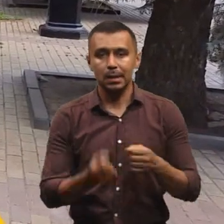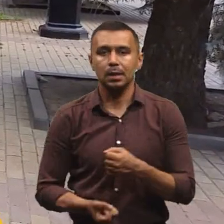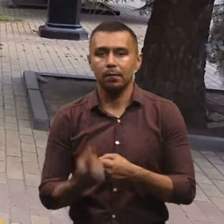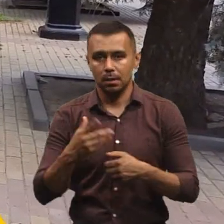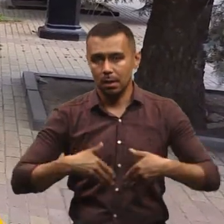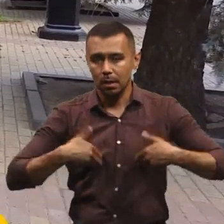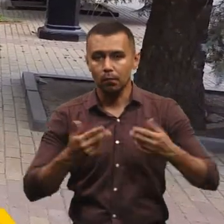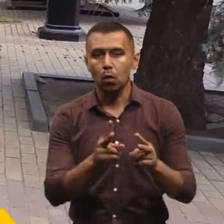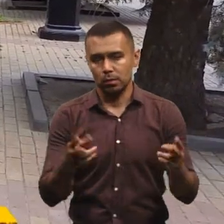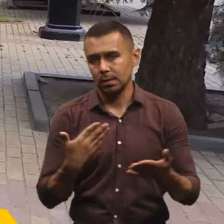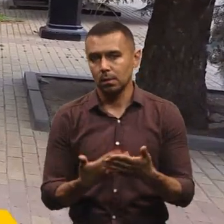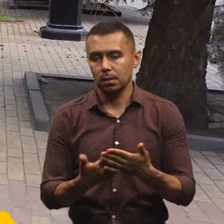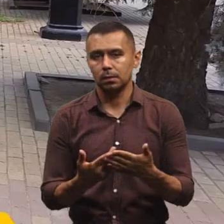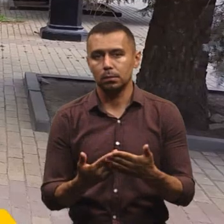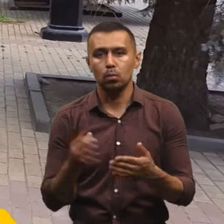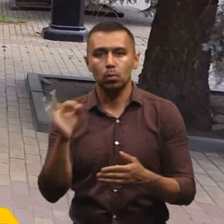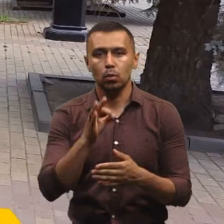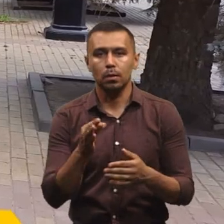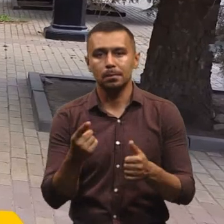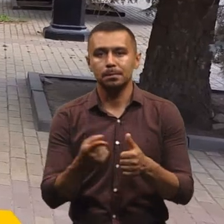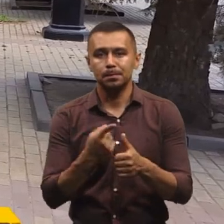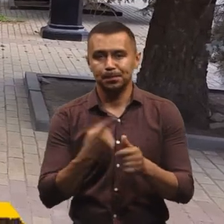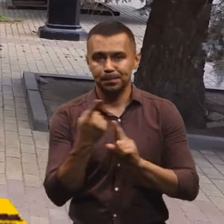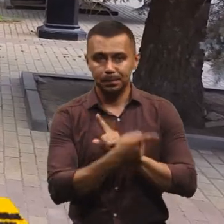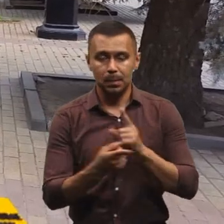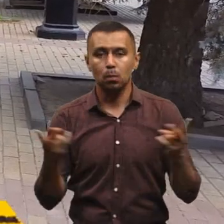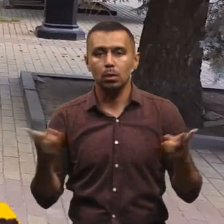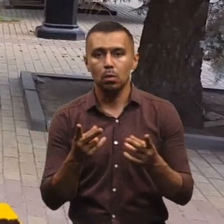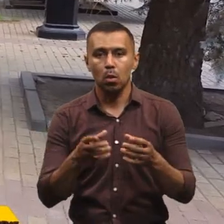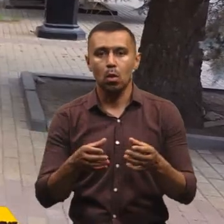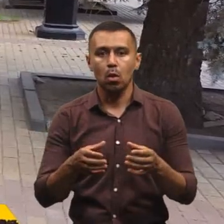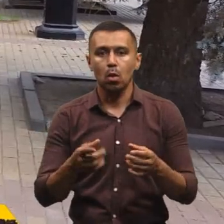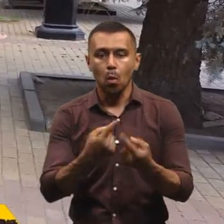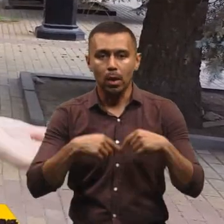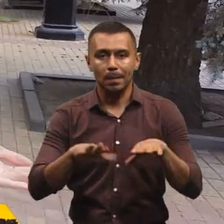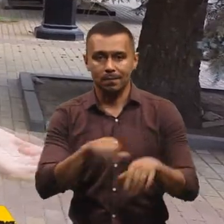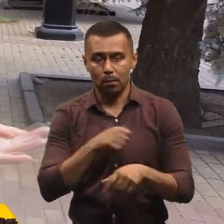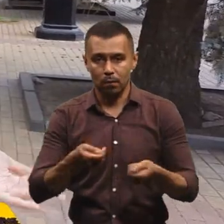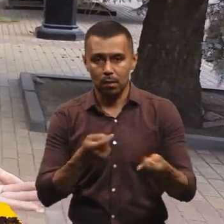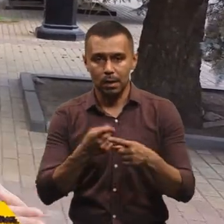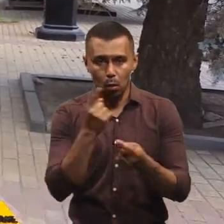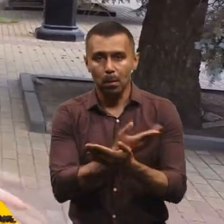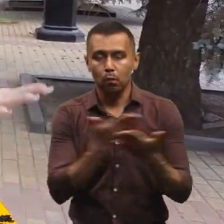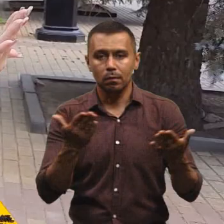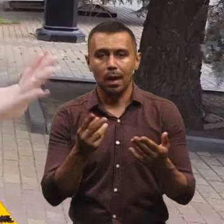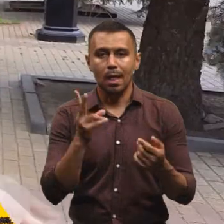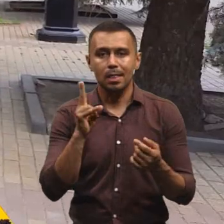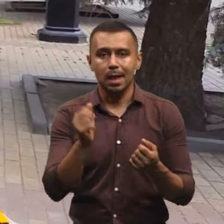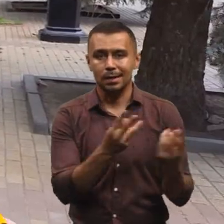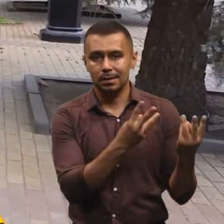ініціатива когось наприклад щодо перейменування потрібно щоб орган місцевого самоврядування - це оприлюднив себе на сайті